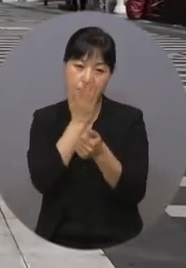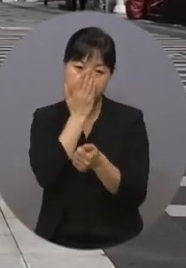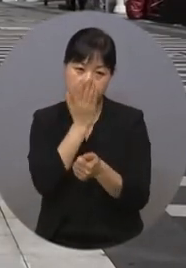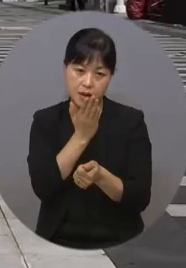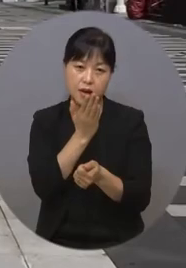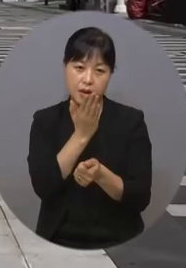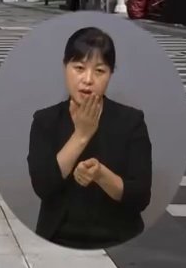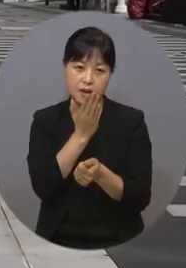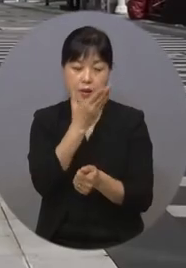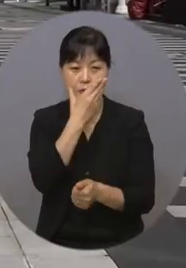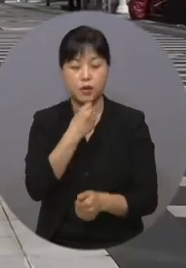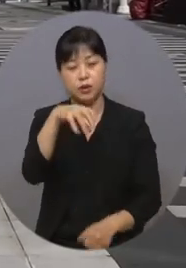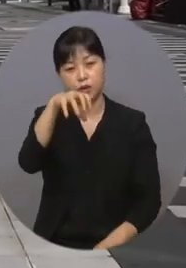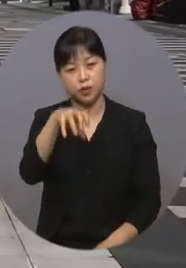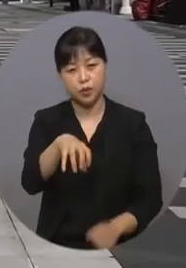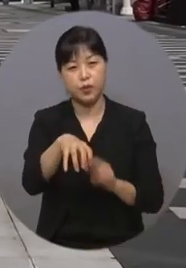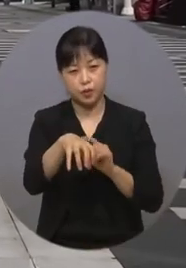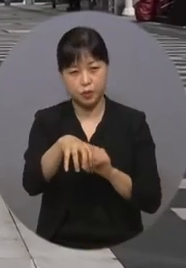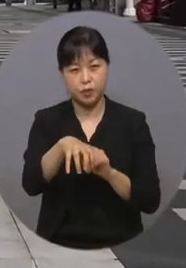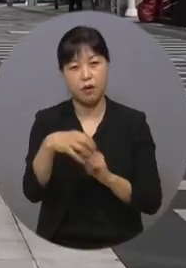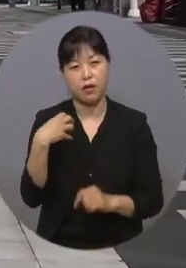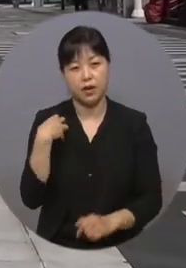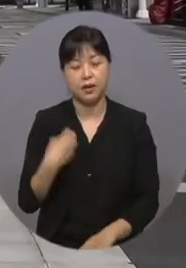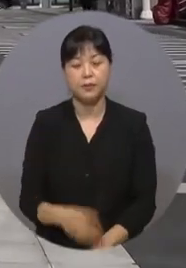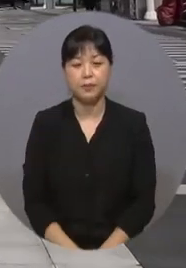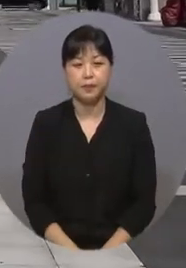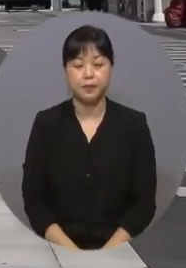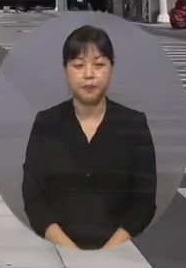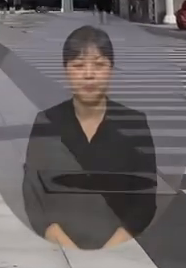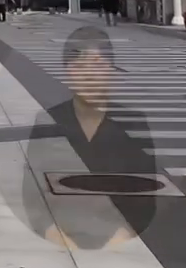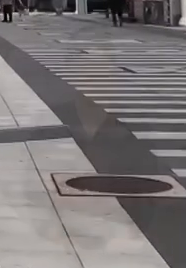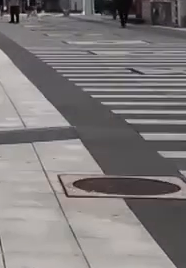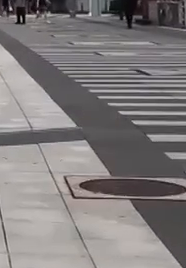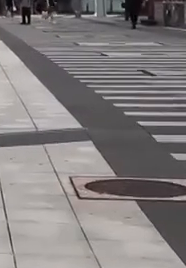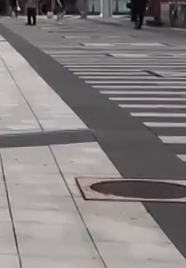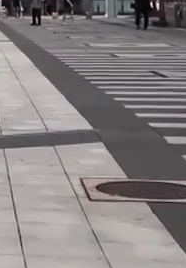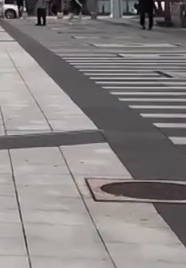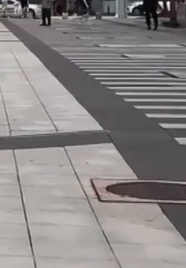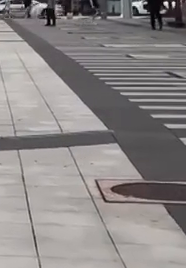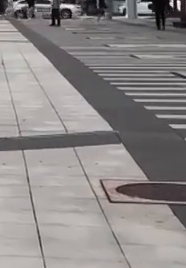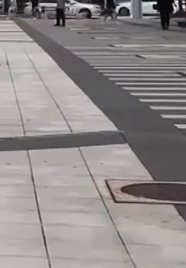복지 공간이 되고 있습니다. 복지TV 뉴스 이영춘입니다.